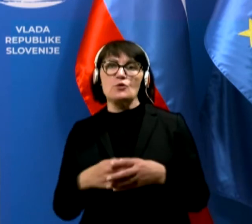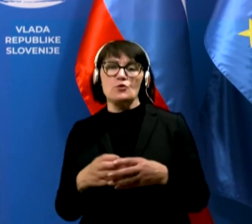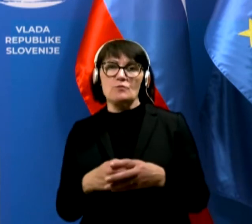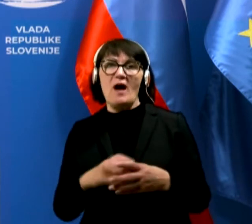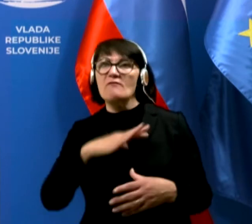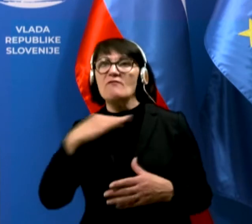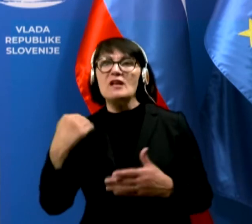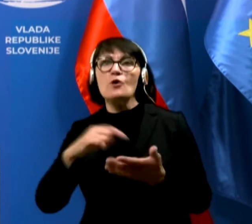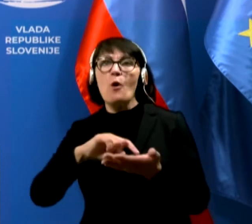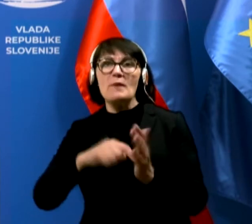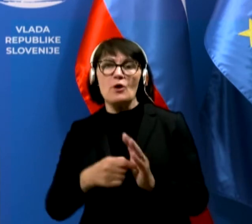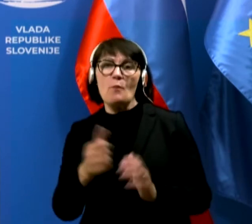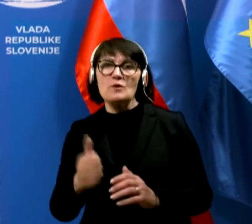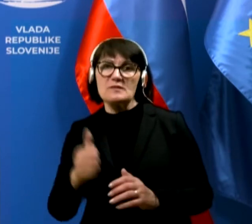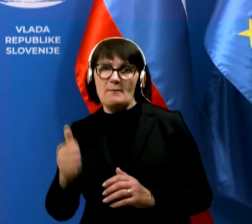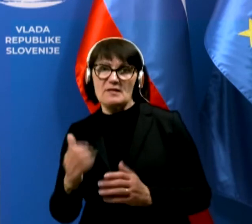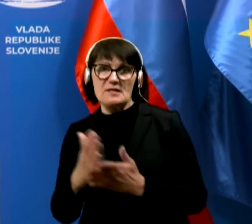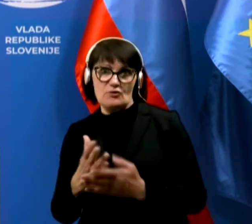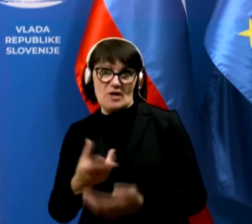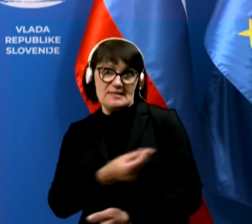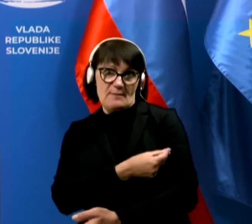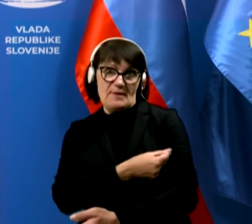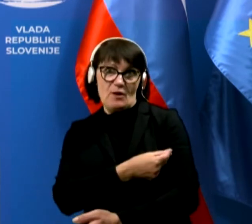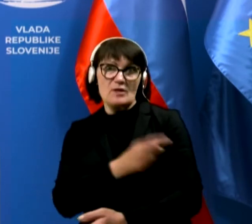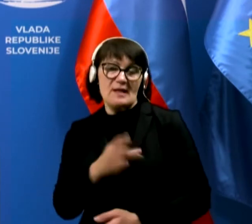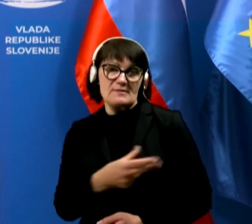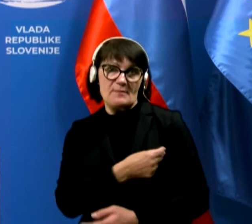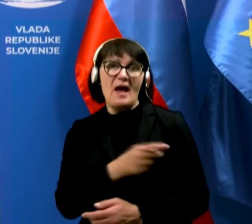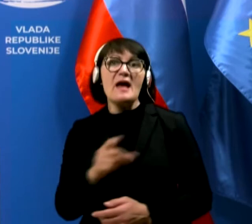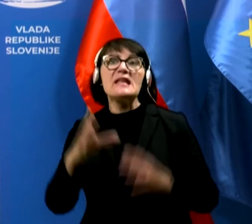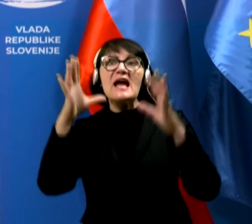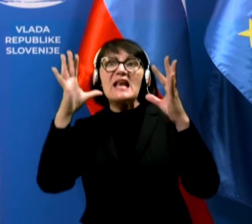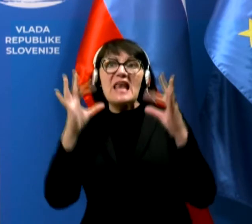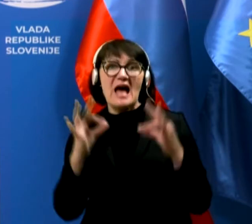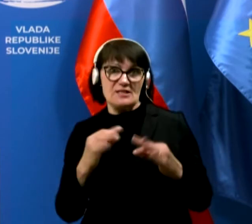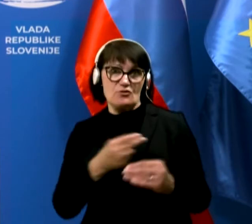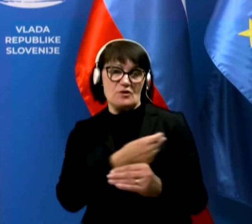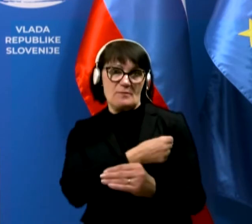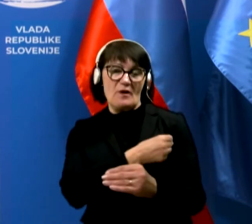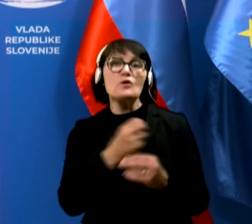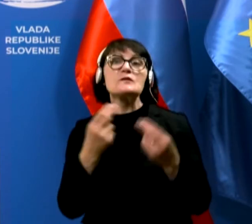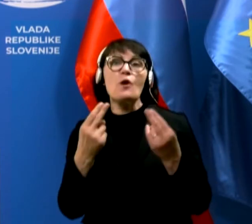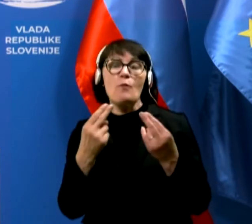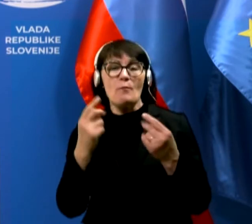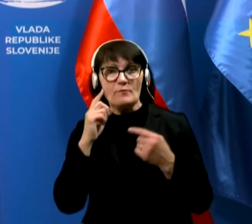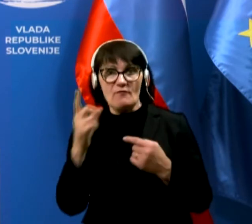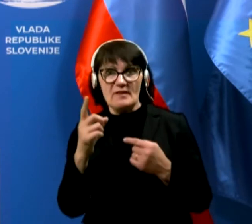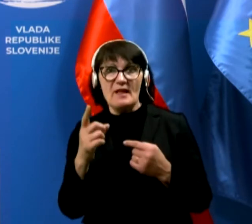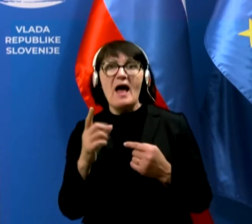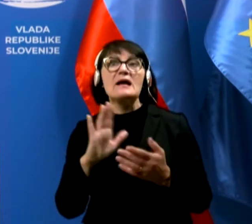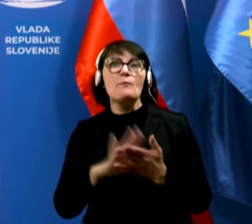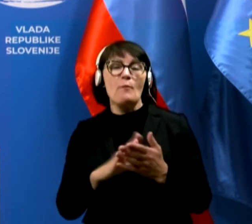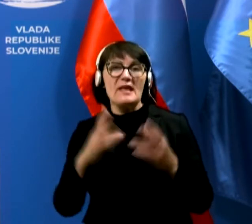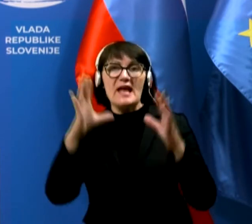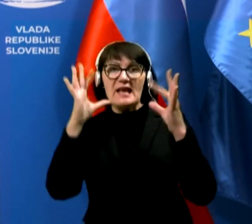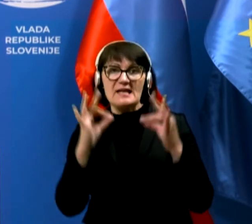milijonov posameznikov vse je cepilo s tem cepivom in gre za klasično cepivo. To je zelo pomembno vedeti, torej kaj pomeni klasično,